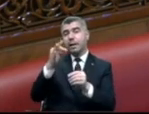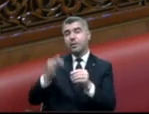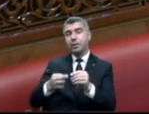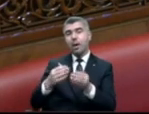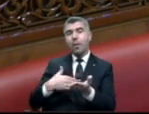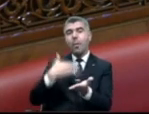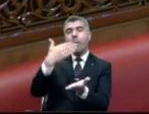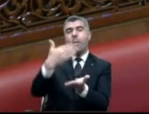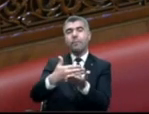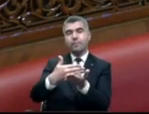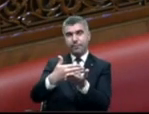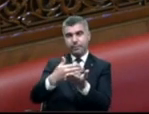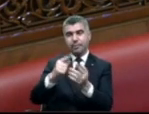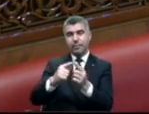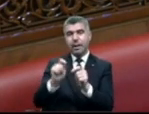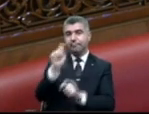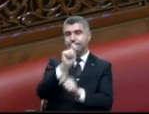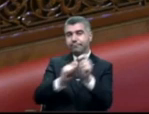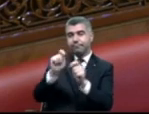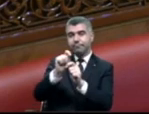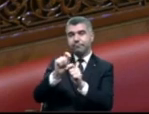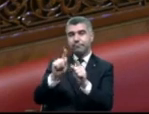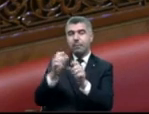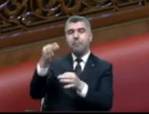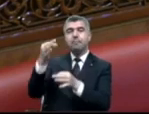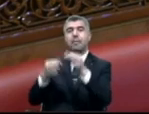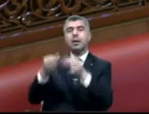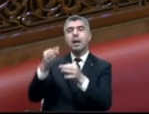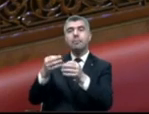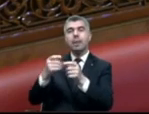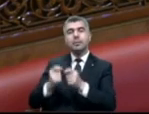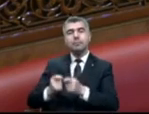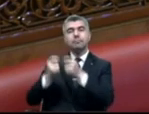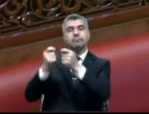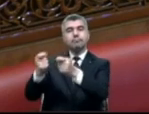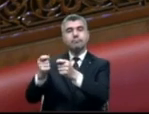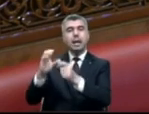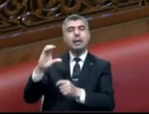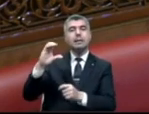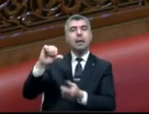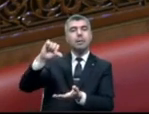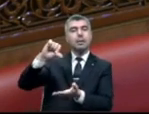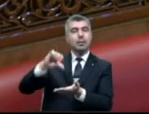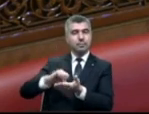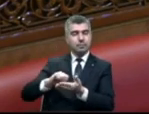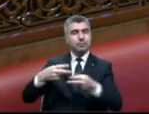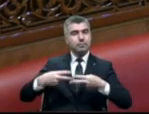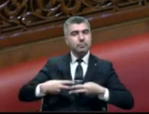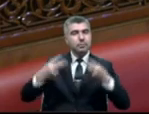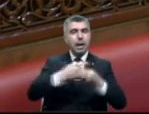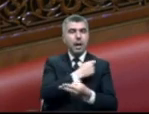توقف المصفات وإحالة الملف على القضاء وقضت المحكمة التجارية بالدار البيضاء بتصفية القضائية للشركة مع